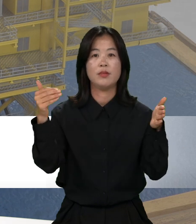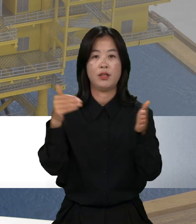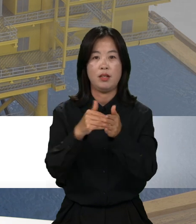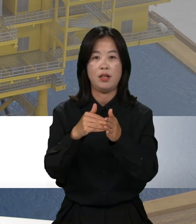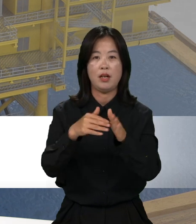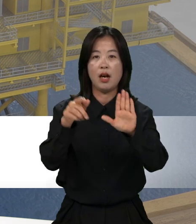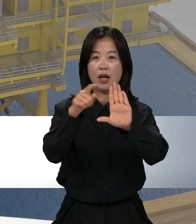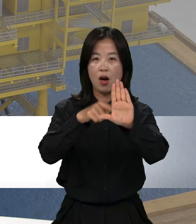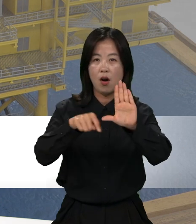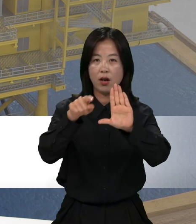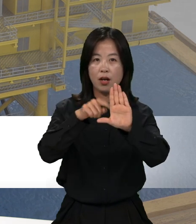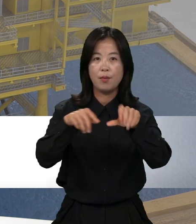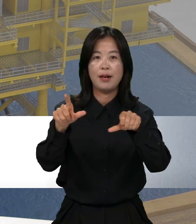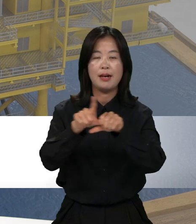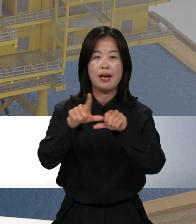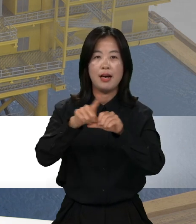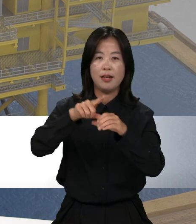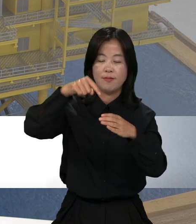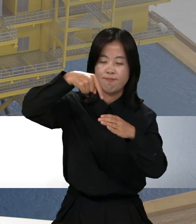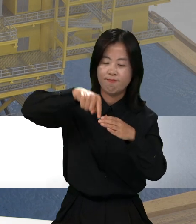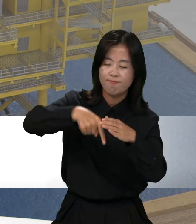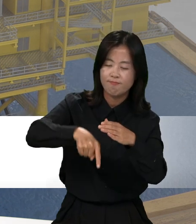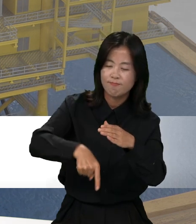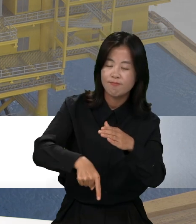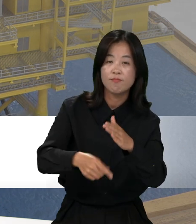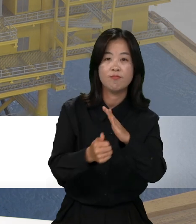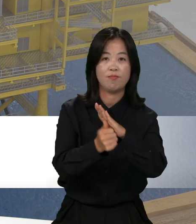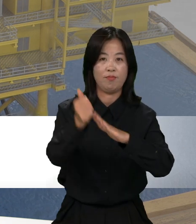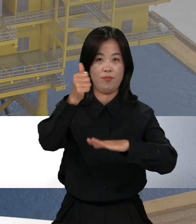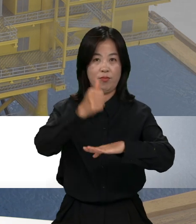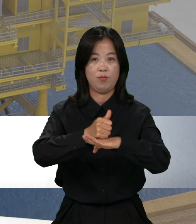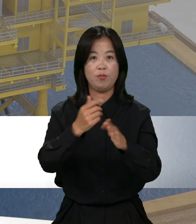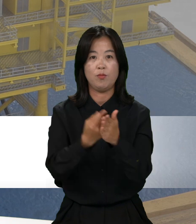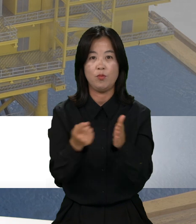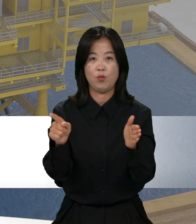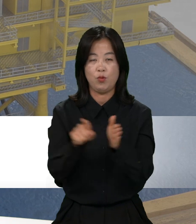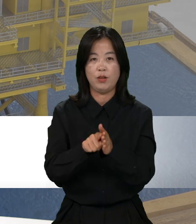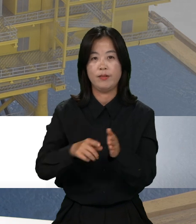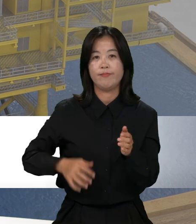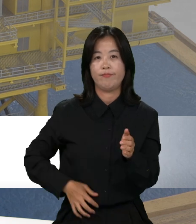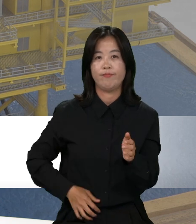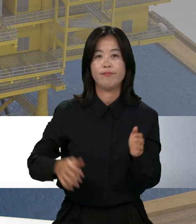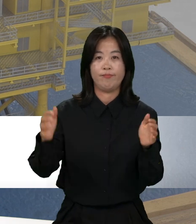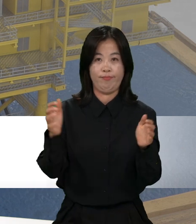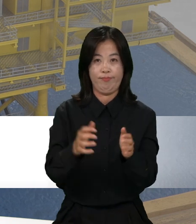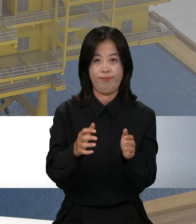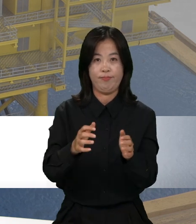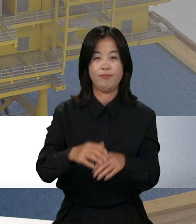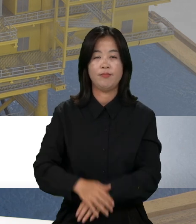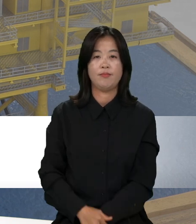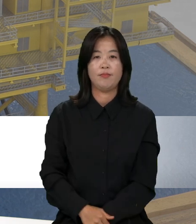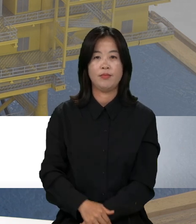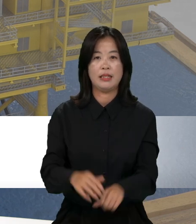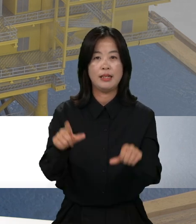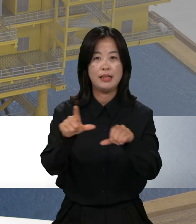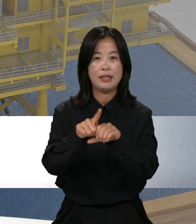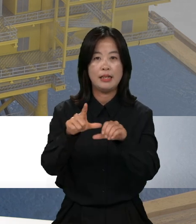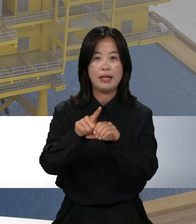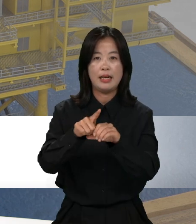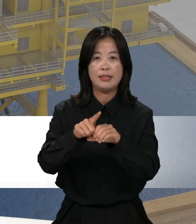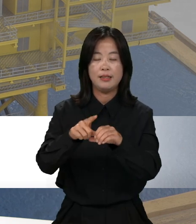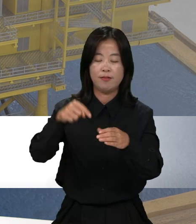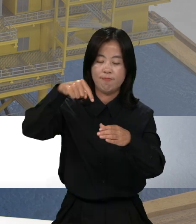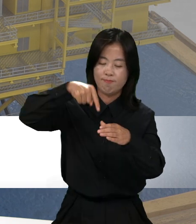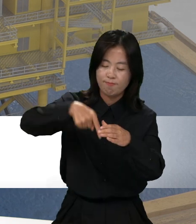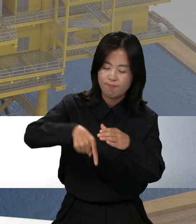마왕이 동해 심의 가스전 시추 성공에 중심이 되도록 포항시와 석유공사가 힘을 모으는 전진 기지가 될 텐데요